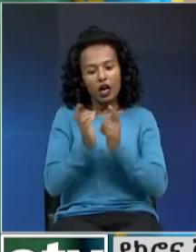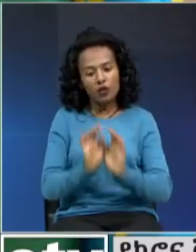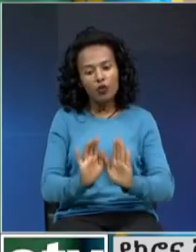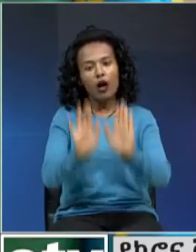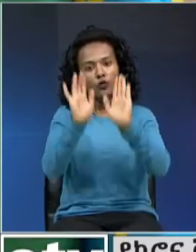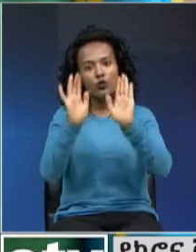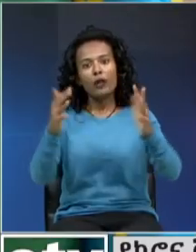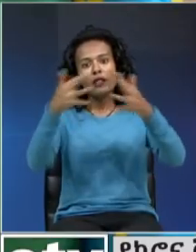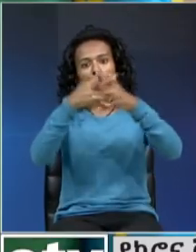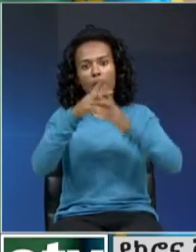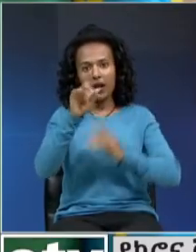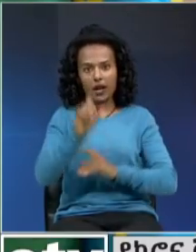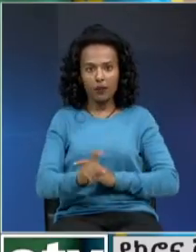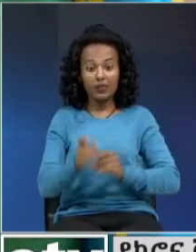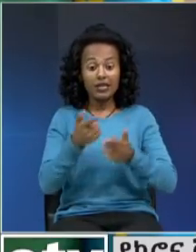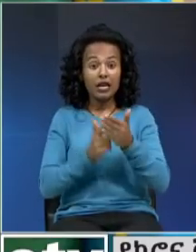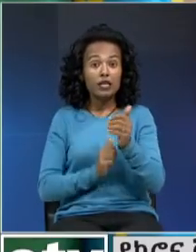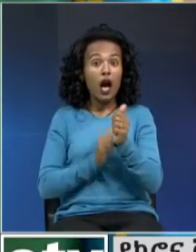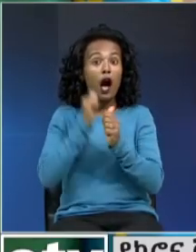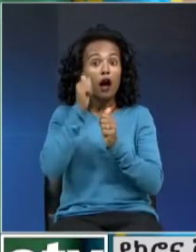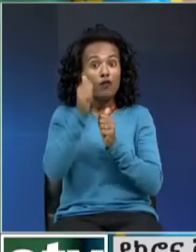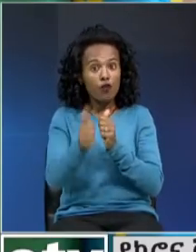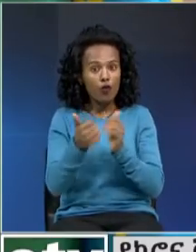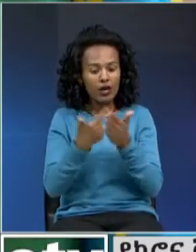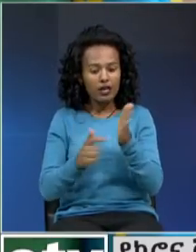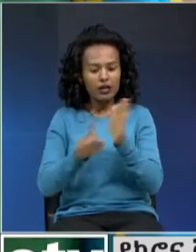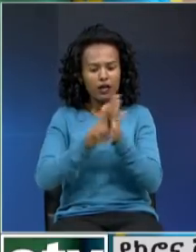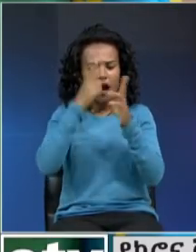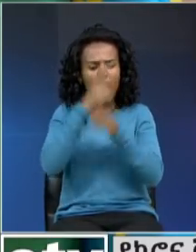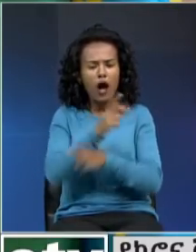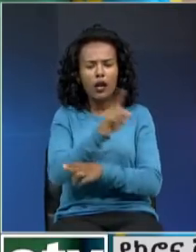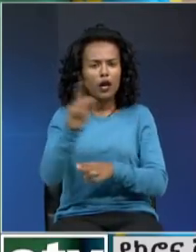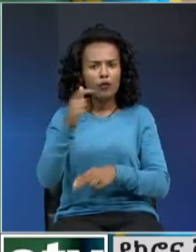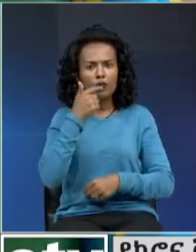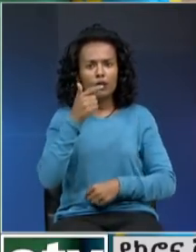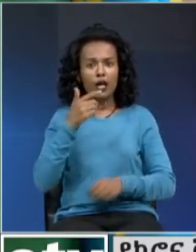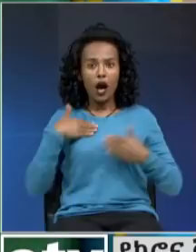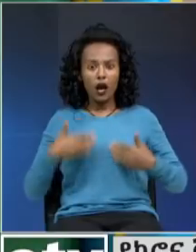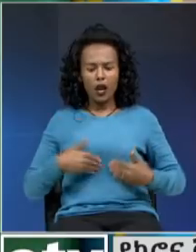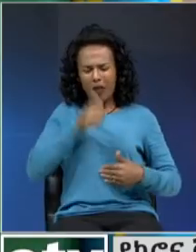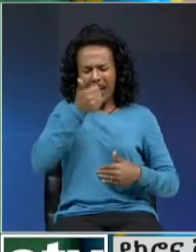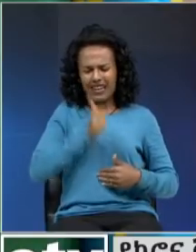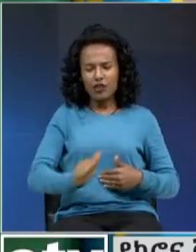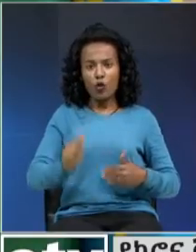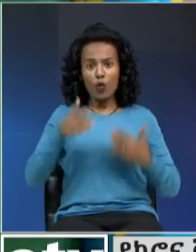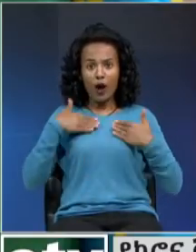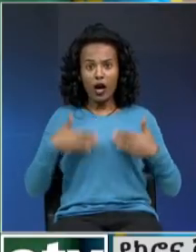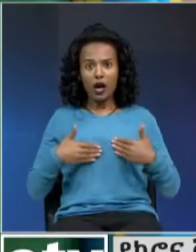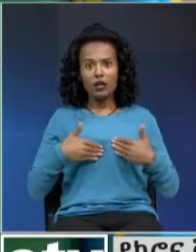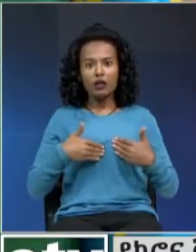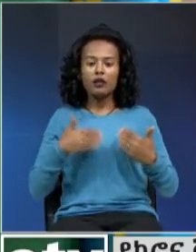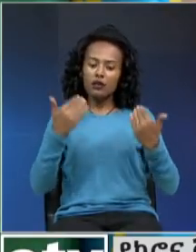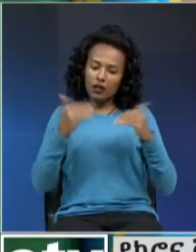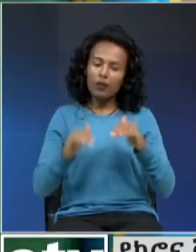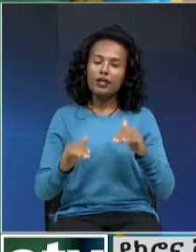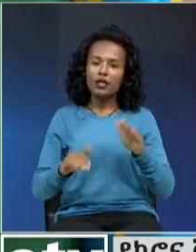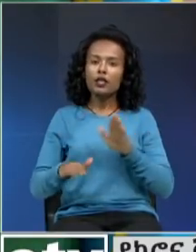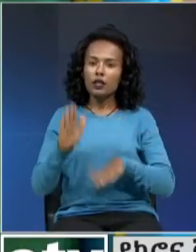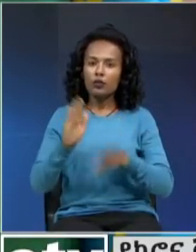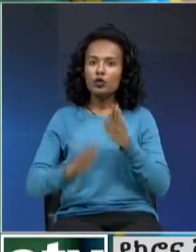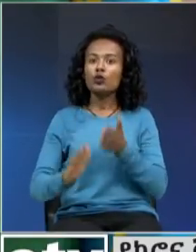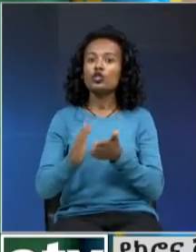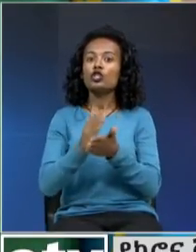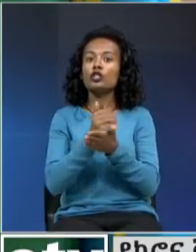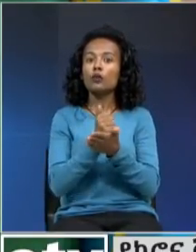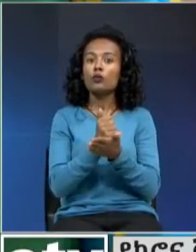መቻል አለበት ከዚህ አልፎ ይሄን ህግ አና ክብርም የሚል አካል ማንኛውም አካል ላይ ደግሞ ተመጣጣኝ ርምጃዎችን